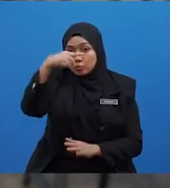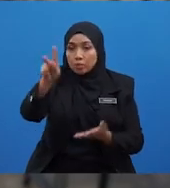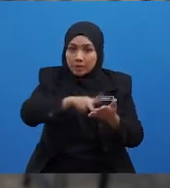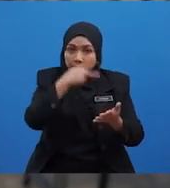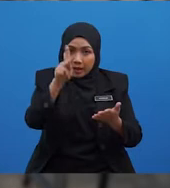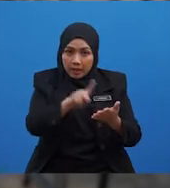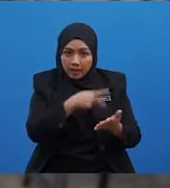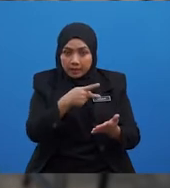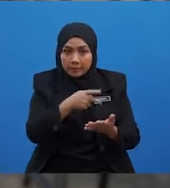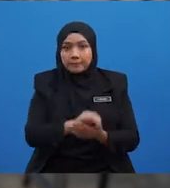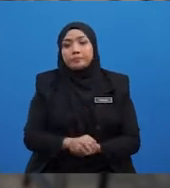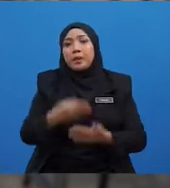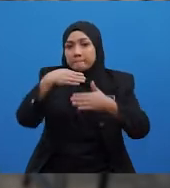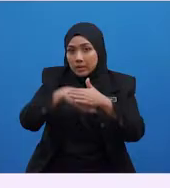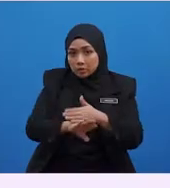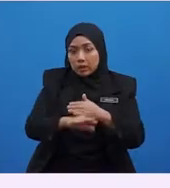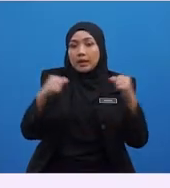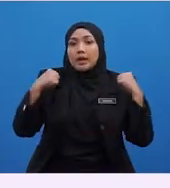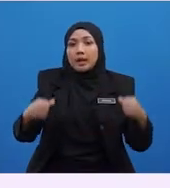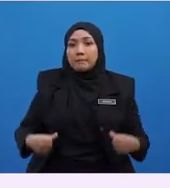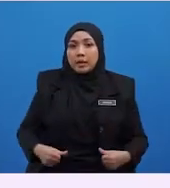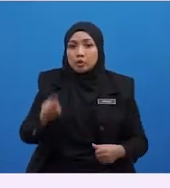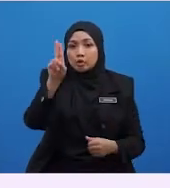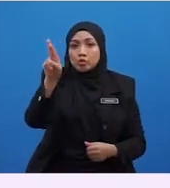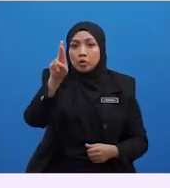Gunakan pelayar web, masukkan URL